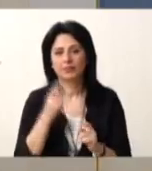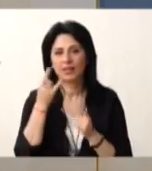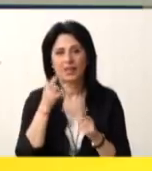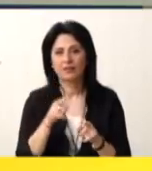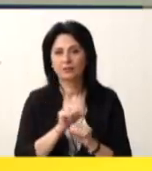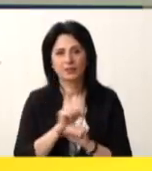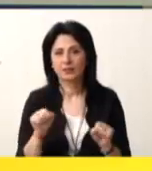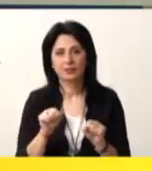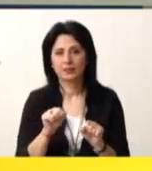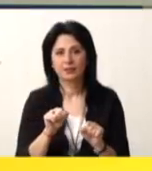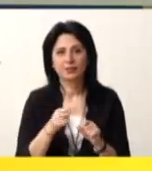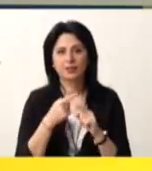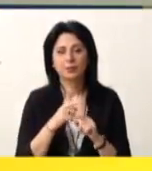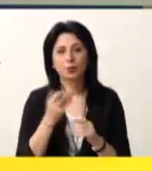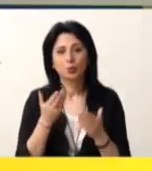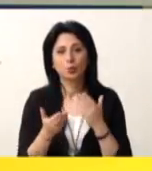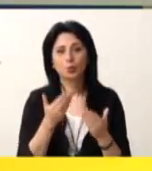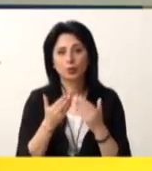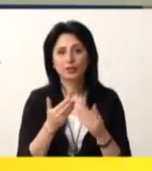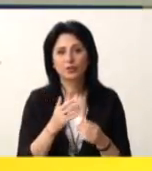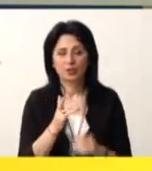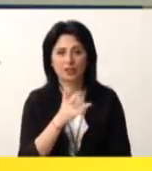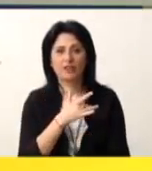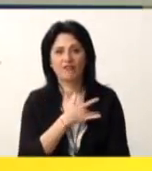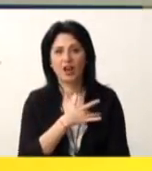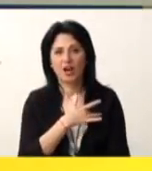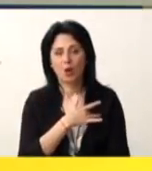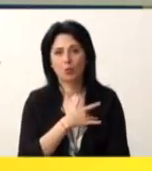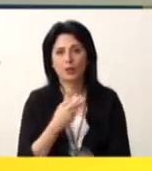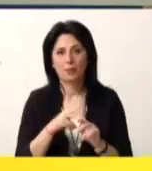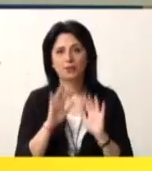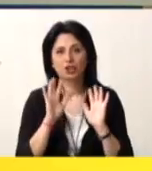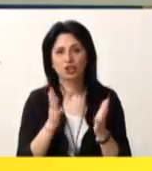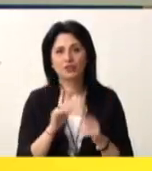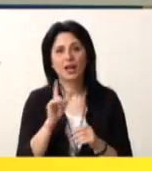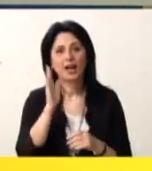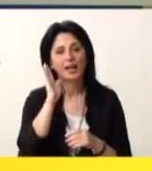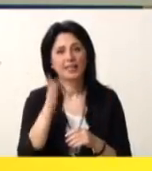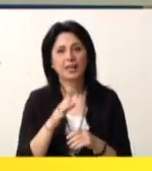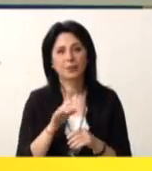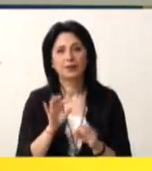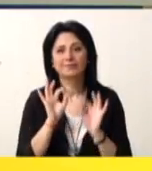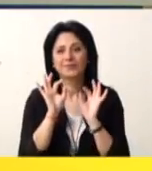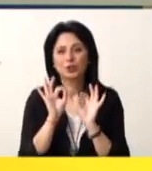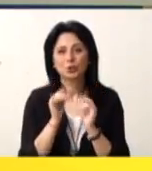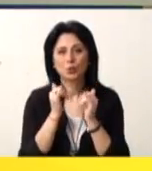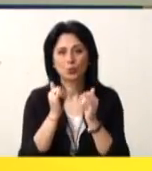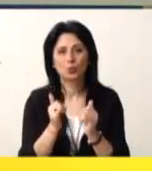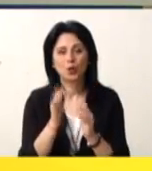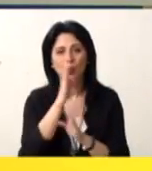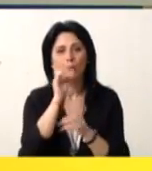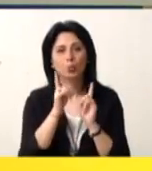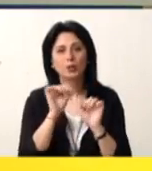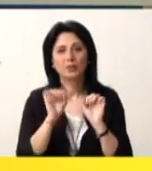არც ერთი სქემის შესაბამისად მკურნალობას, თუმცა ვარაუდობთ ასეთ შემთხვევაში, რა იქნება მიზანშეწონილი და